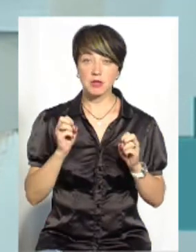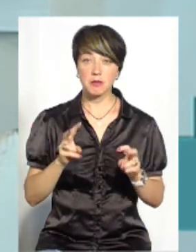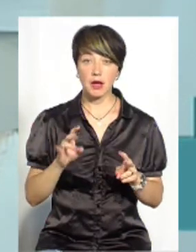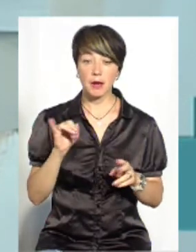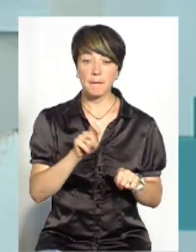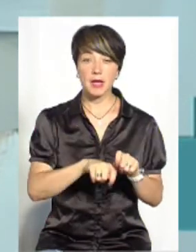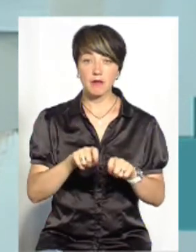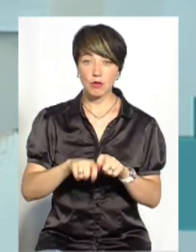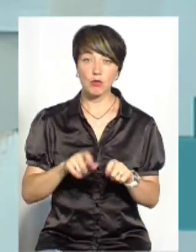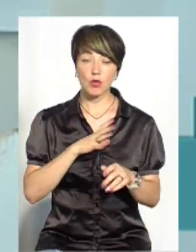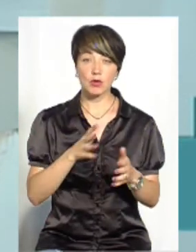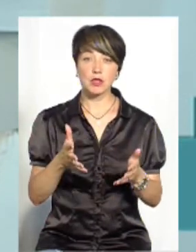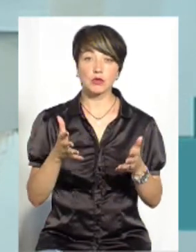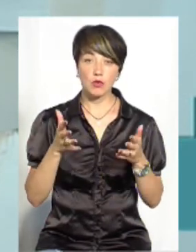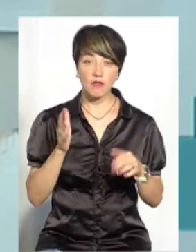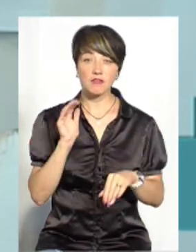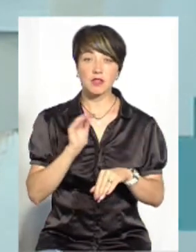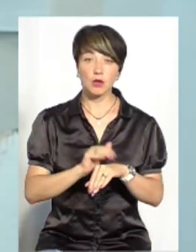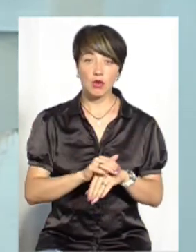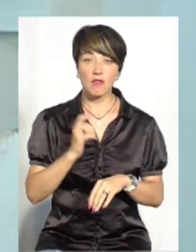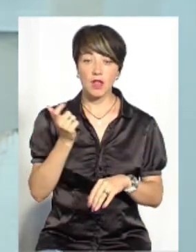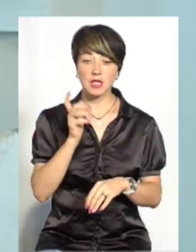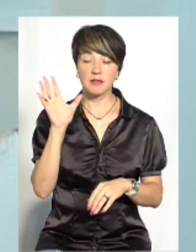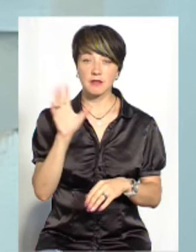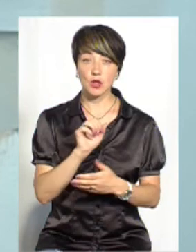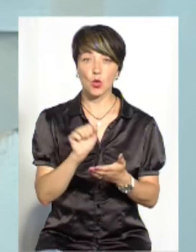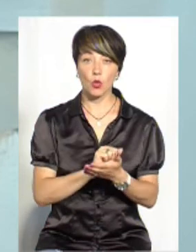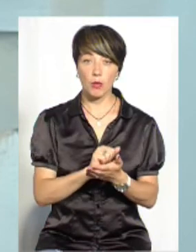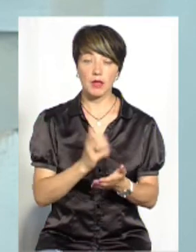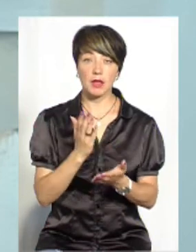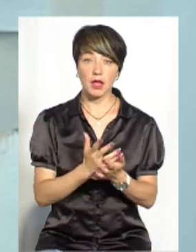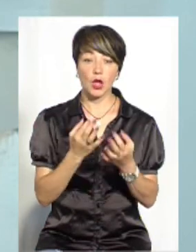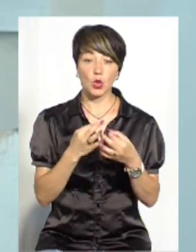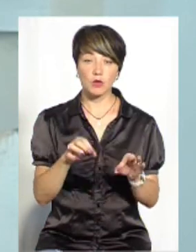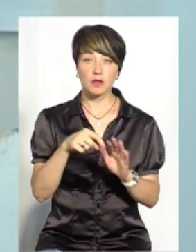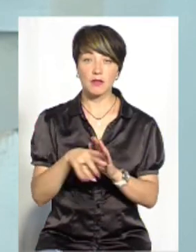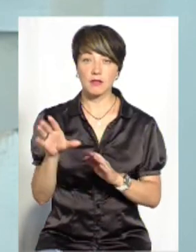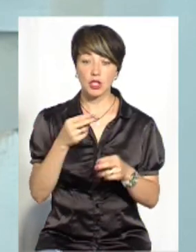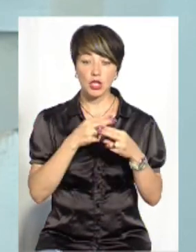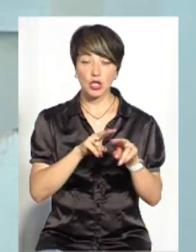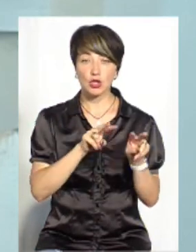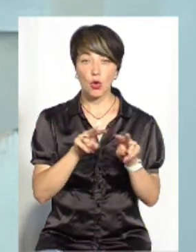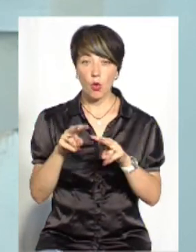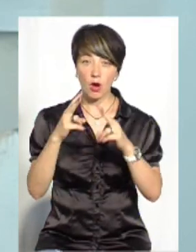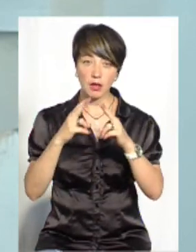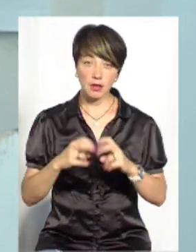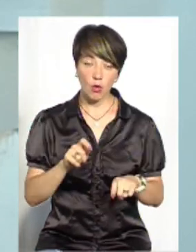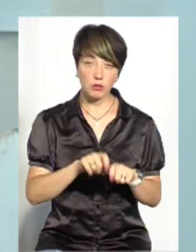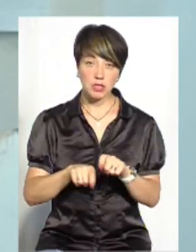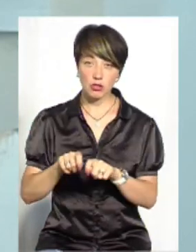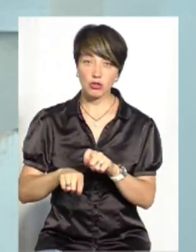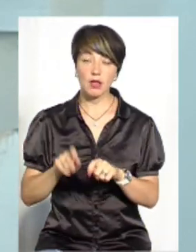і перевіркою було з'ясовано і встановлено, що власник має всі документи дозвільного характеру, всі технічні огляди, експертні